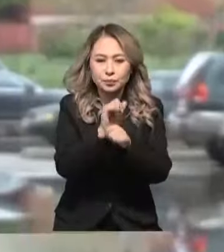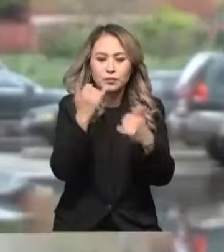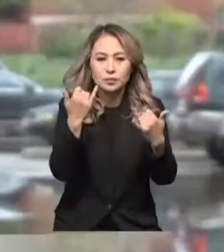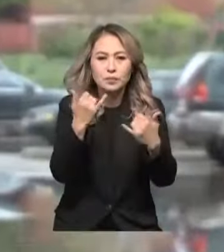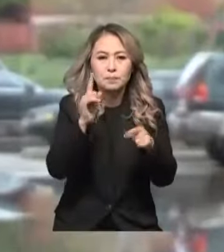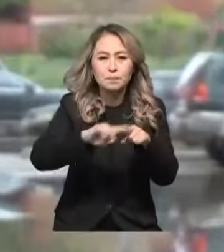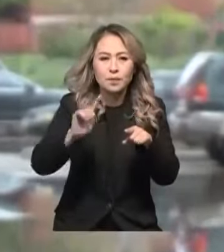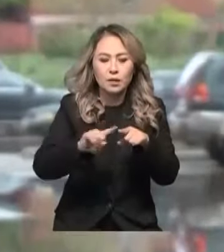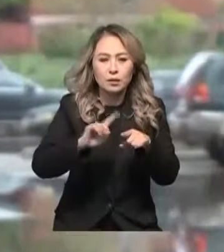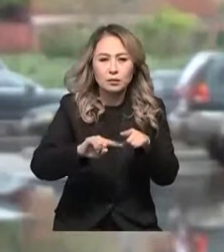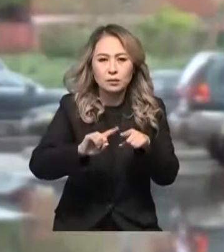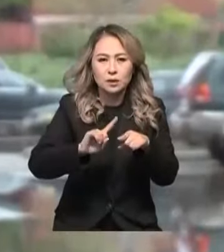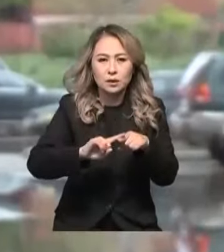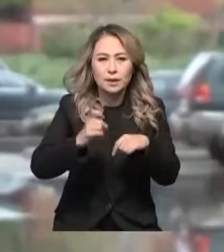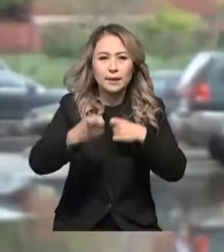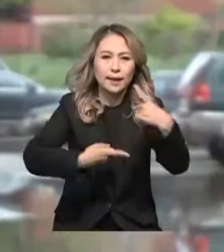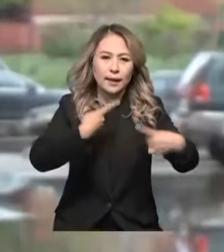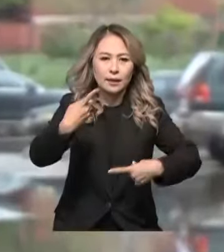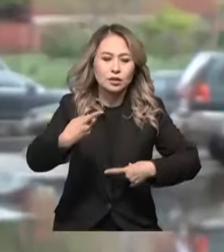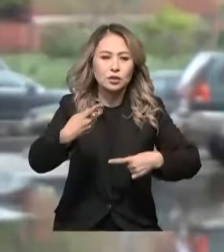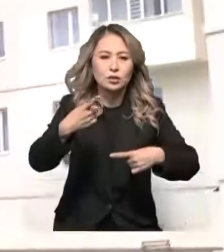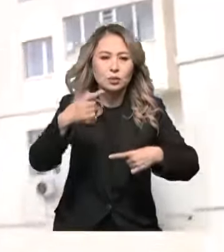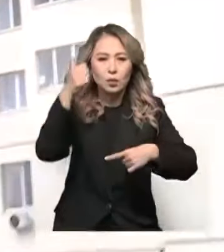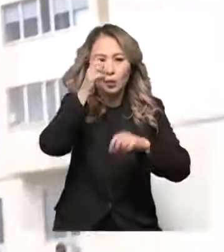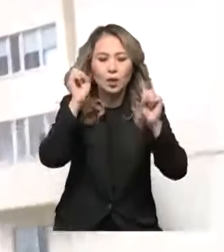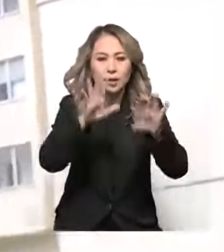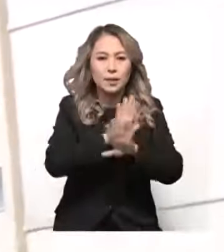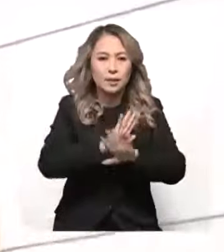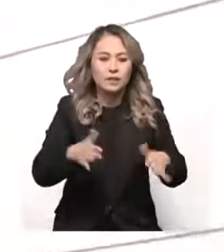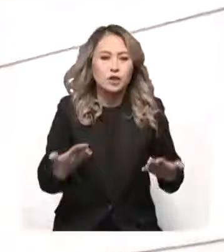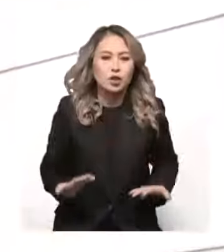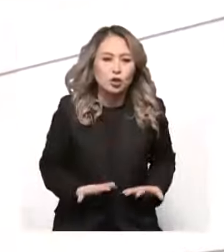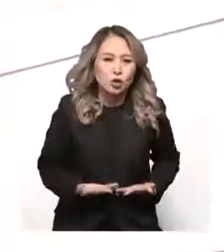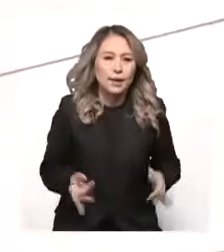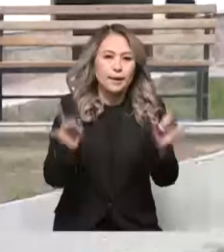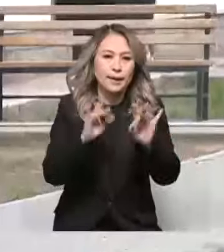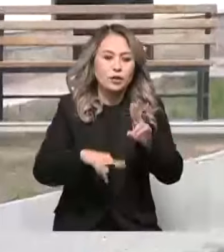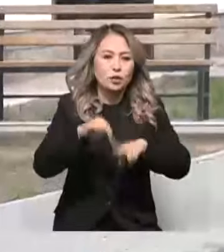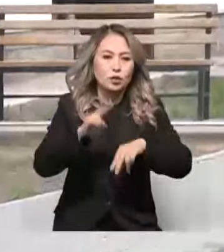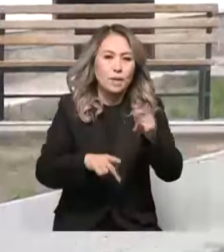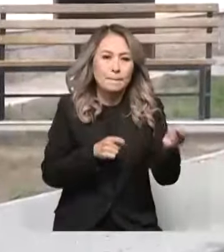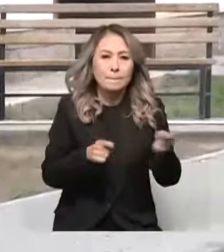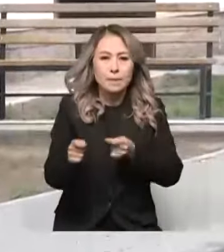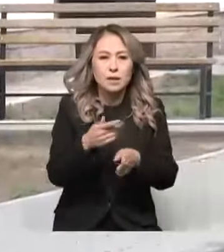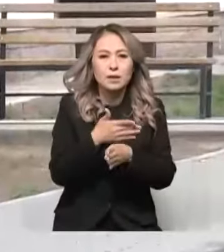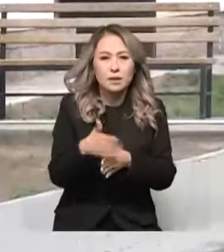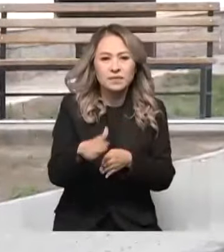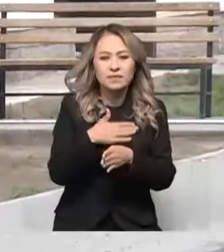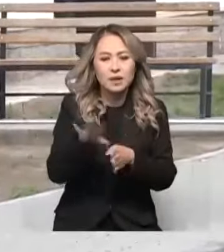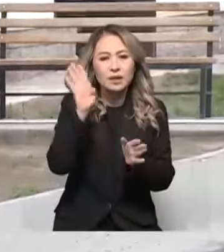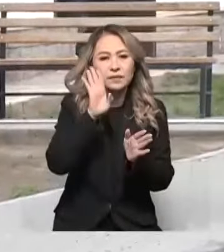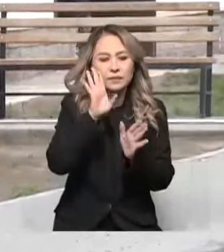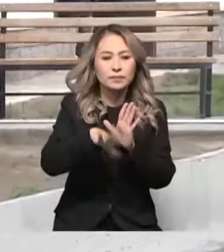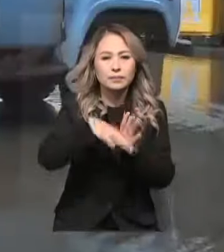проектін тездетіп биылға келесі жылы қалдырмай биыл істетпесін деп. Тұрғындардың айтуынша құрылыс басқармасы бұл ауданда кезең кезеңмен